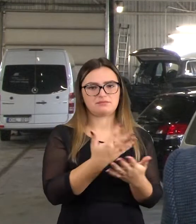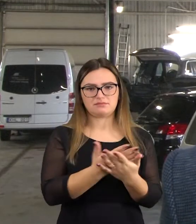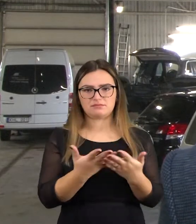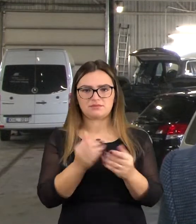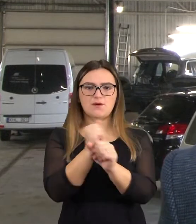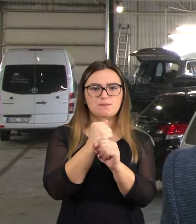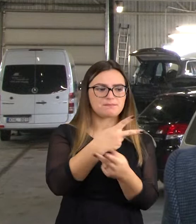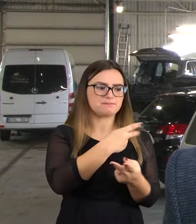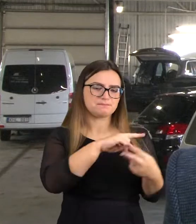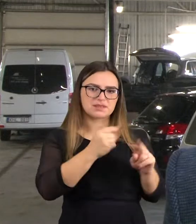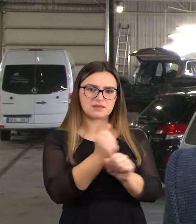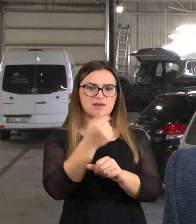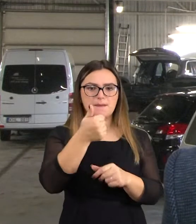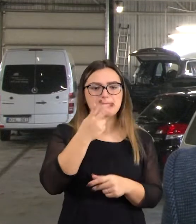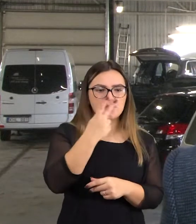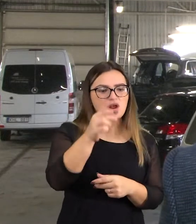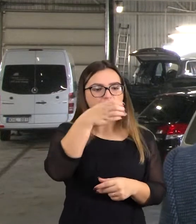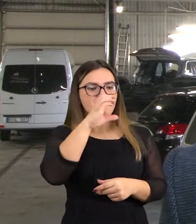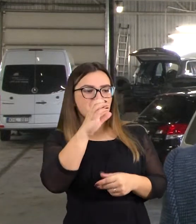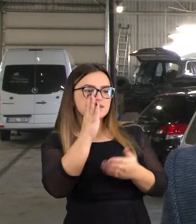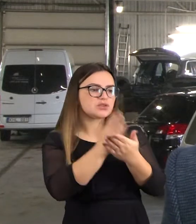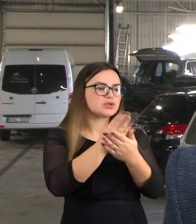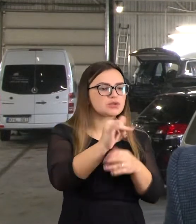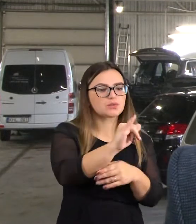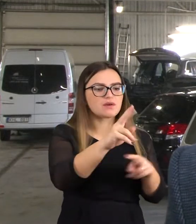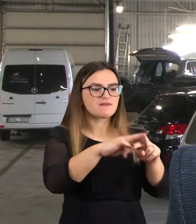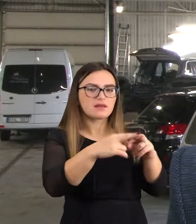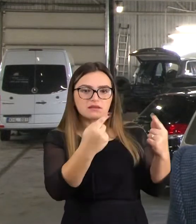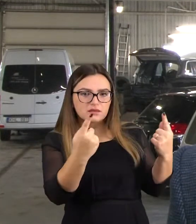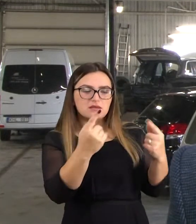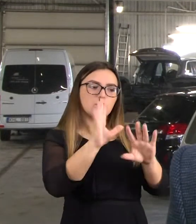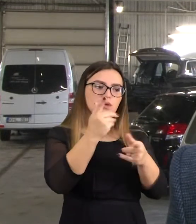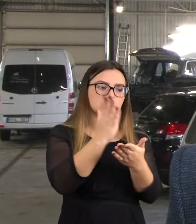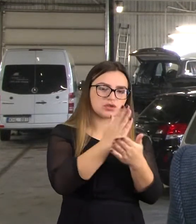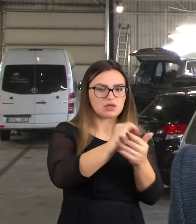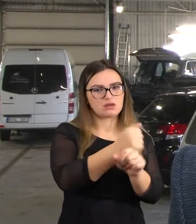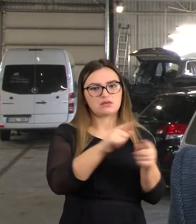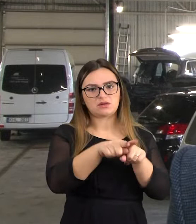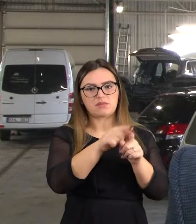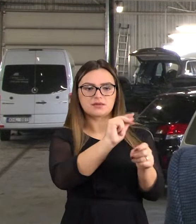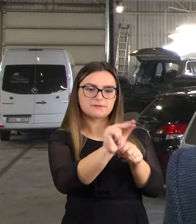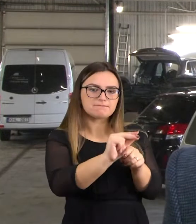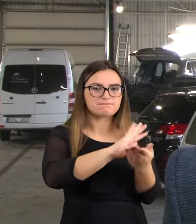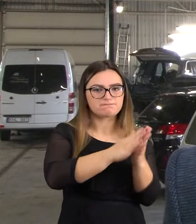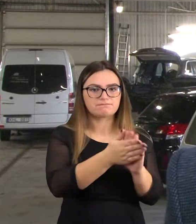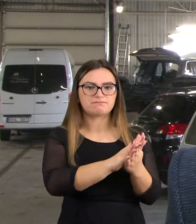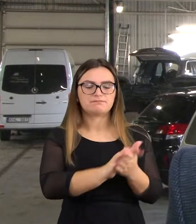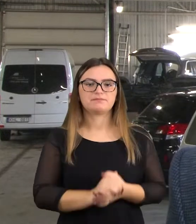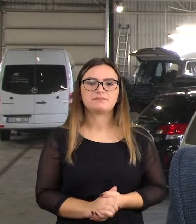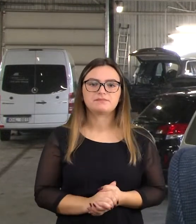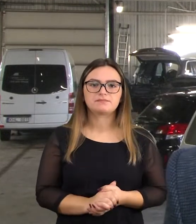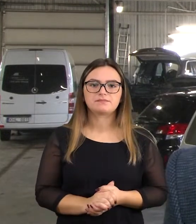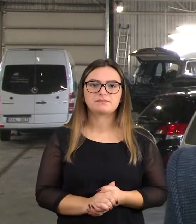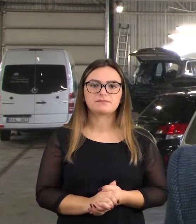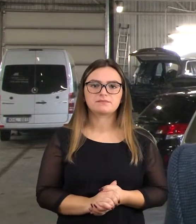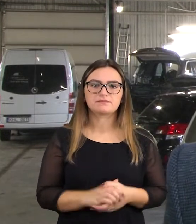yra tvarkinga, nėra užpiltas vanduo. Kaip dažnai būna vasarą, problemas galimos šitoj vietoj, gali paskui variklį